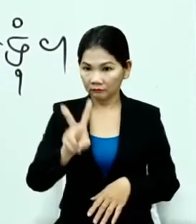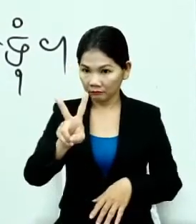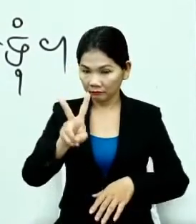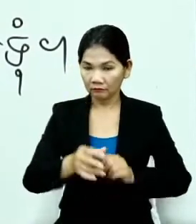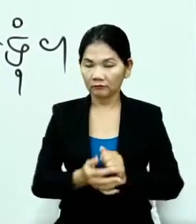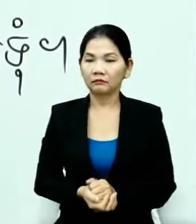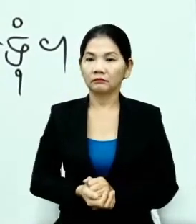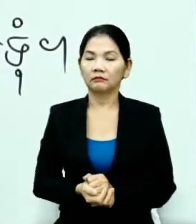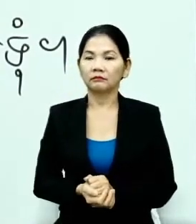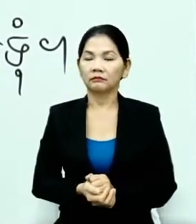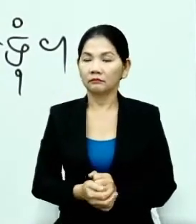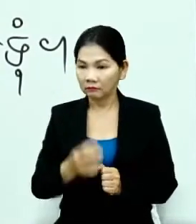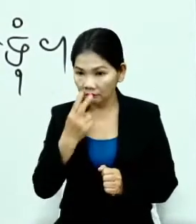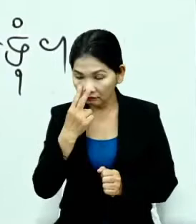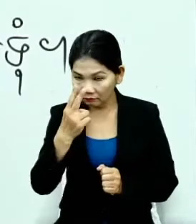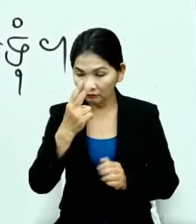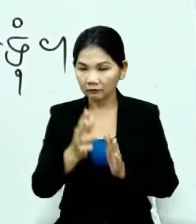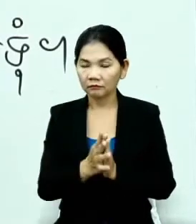កំពុង